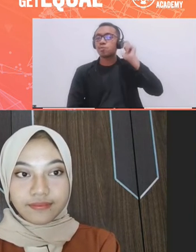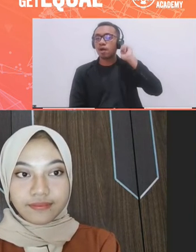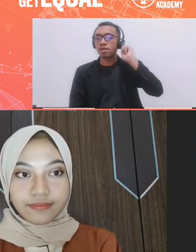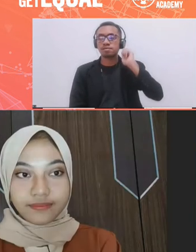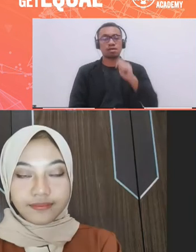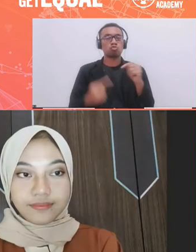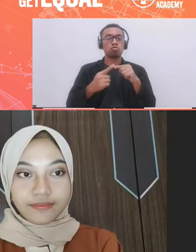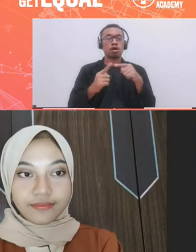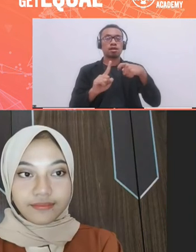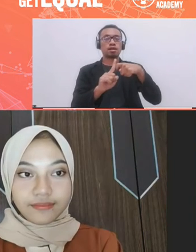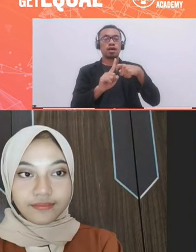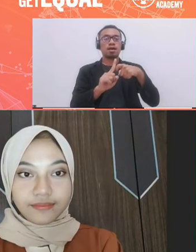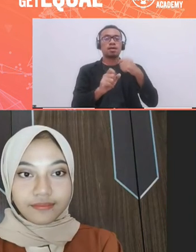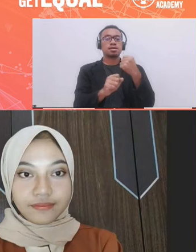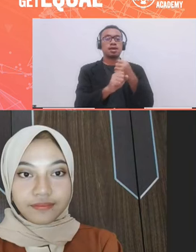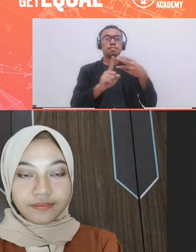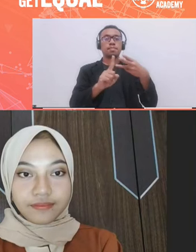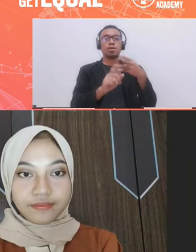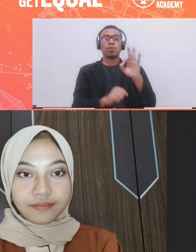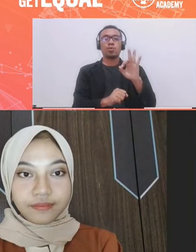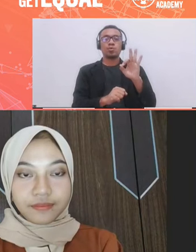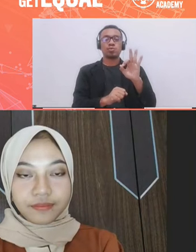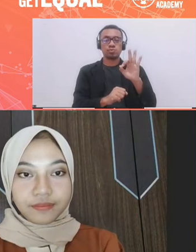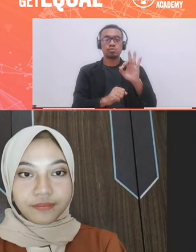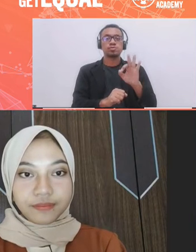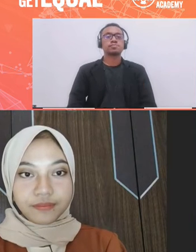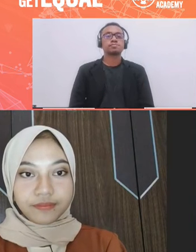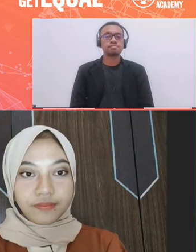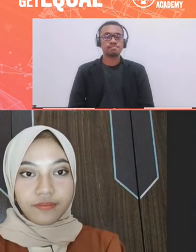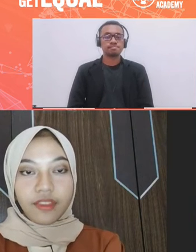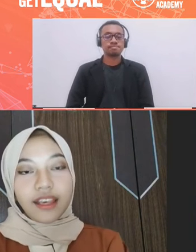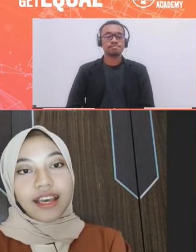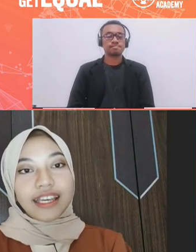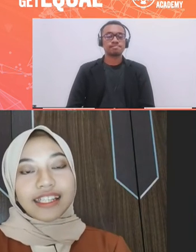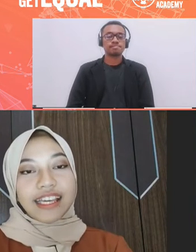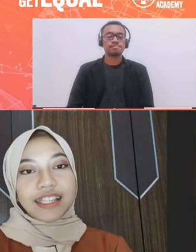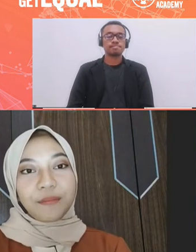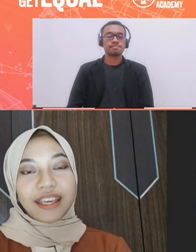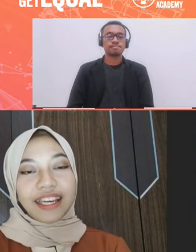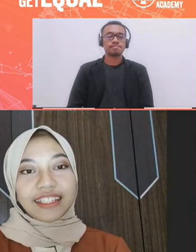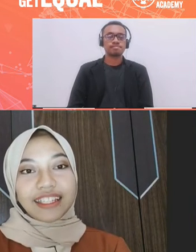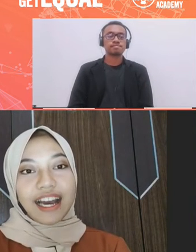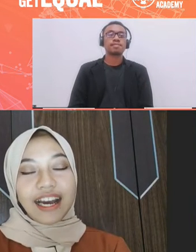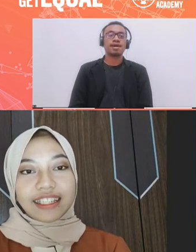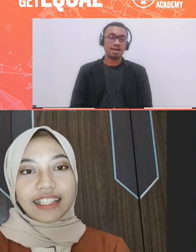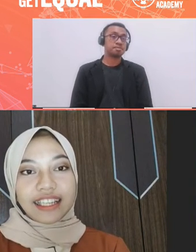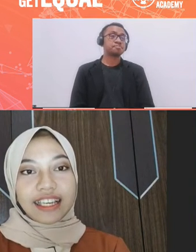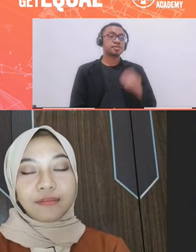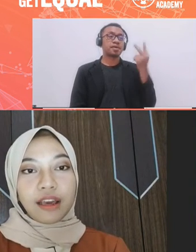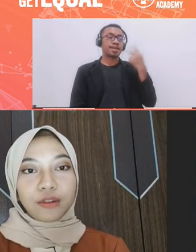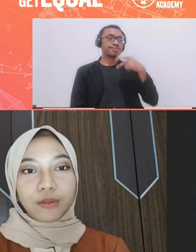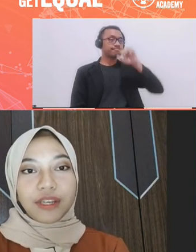berbasis gender online gitu. Apa aja sih yang kemarin Salwa sampaikan ke Kak Angki? Yang saya sampaikan ke Kak